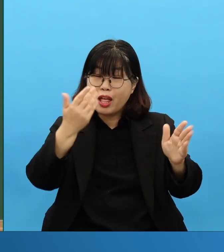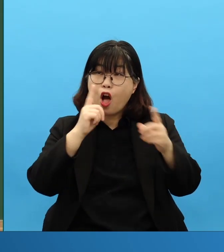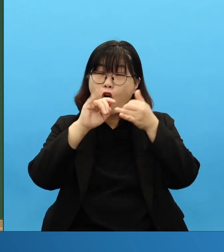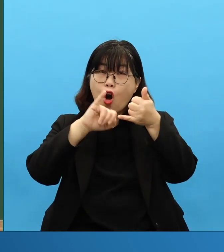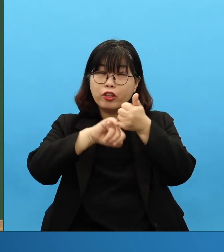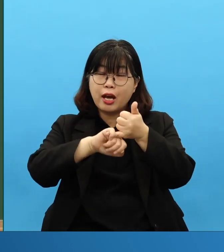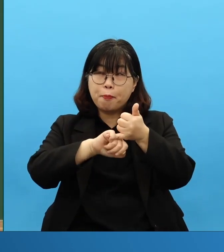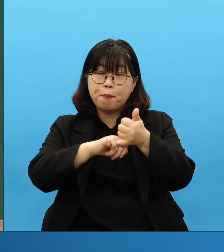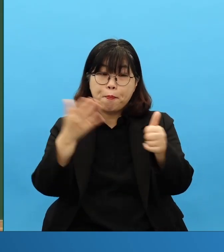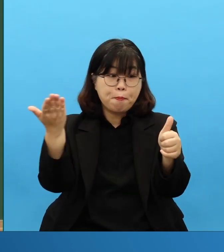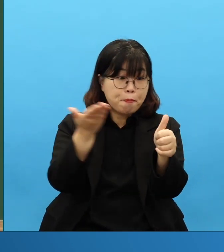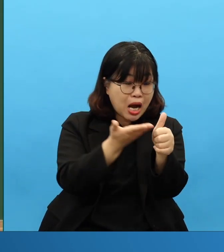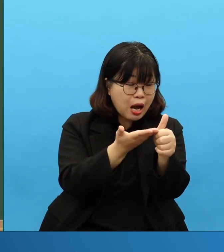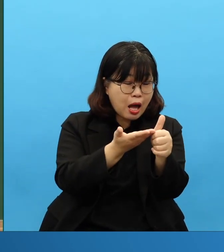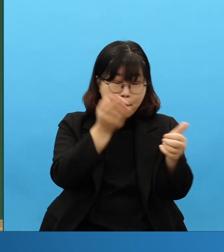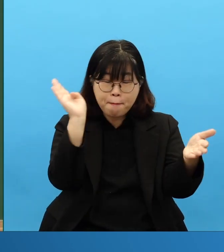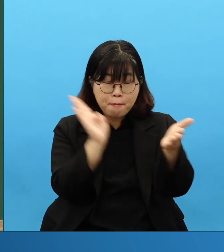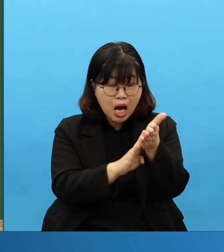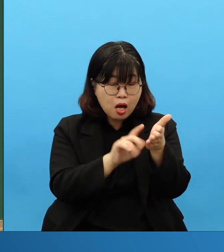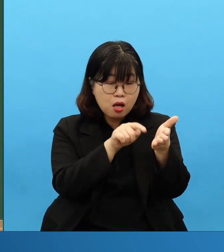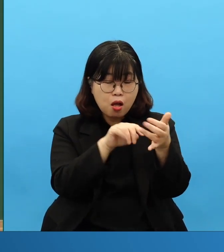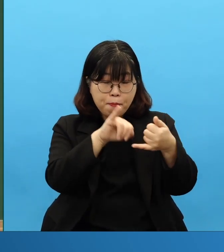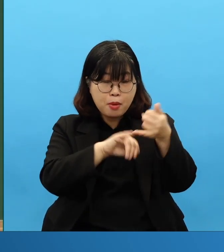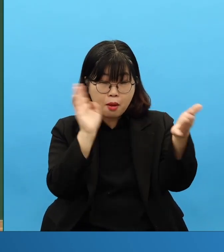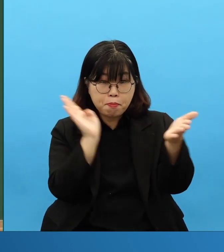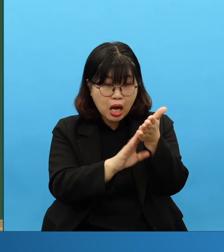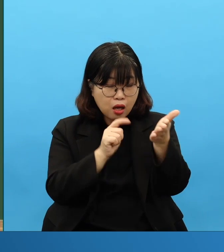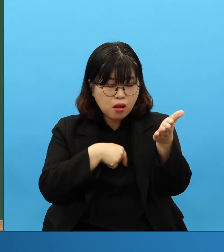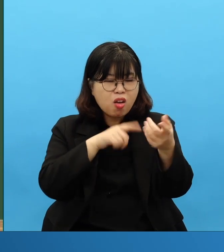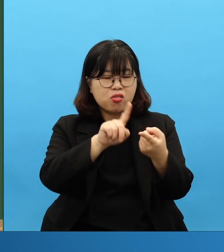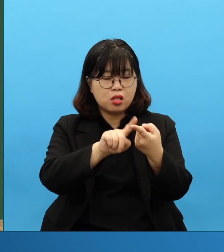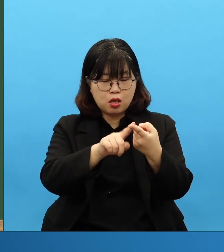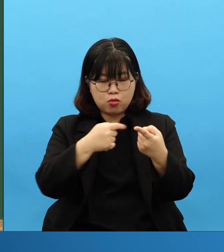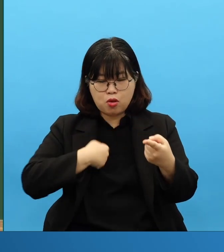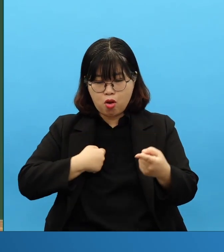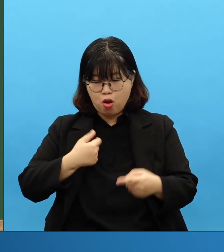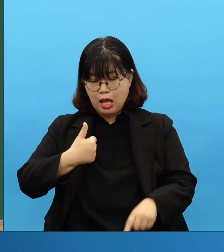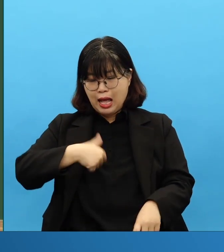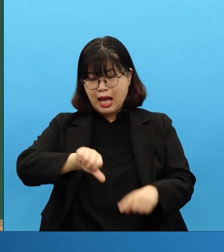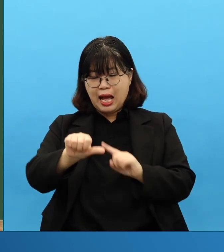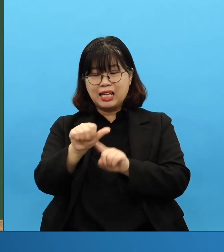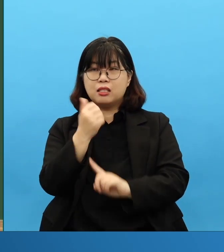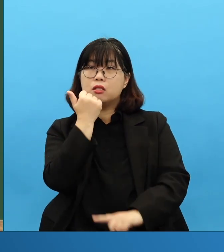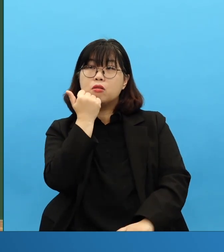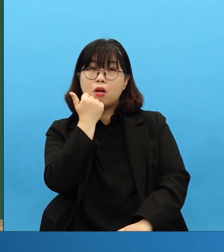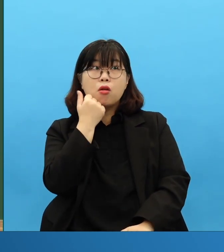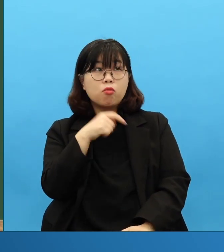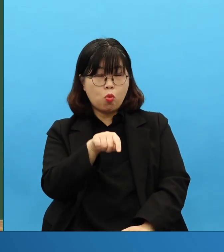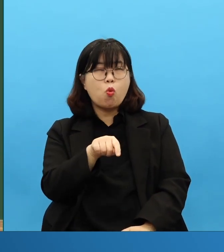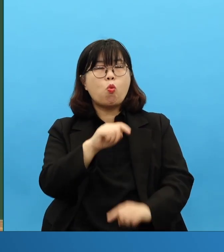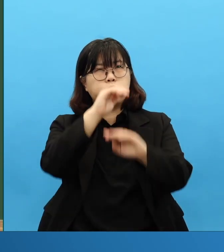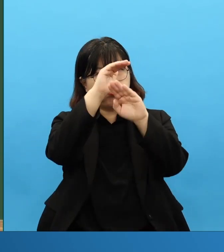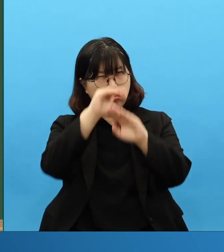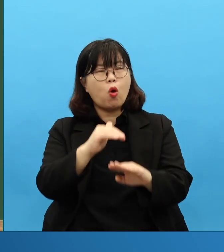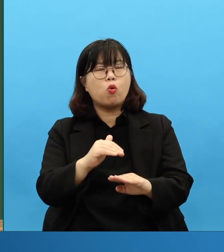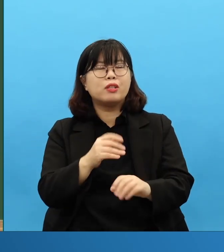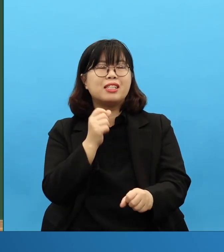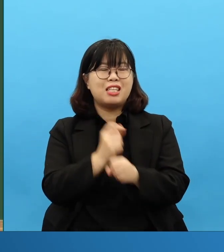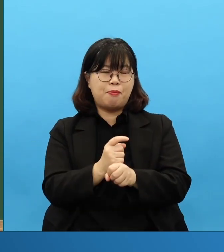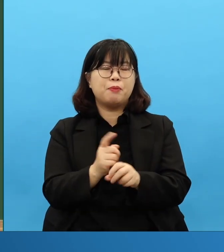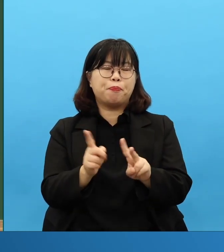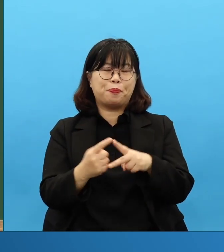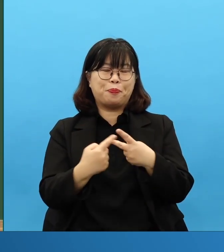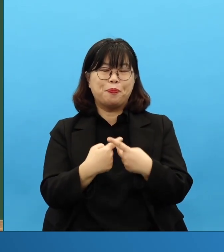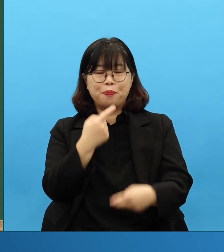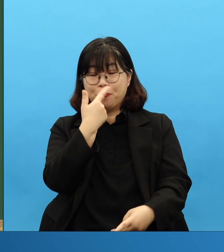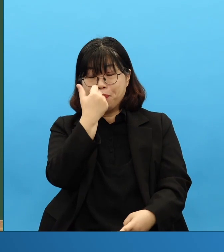사실을 어른들이 전달할 의무도 있지만은 렘넌트가 알아야 될 특권도 있어요. 그事実は大人が